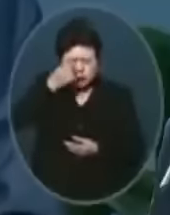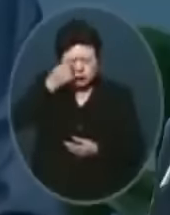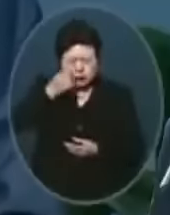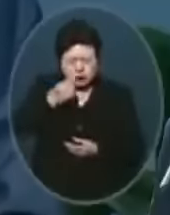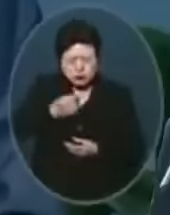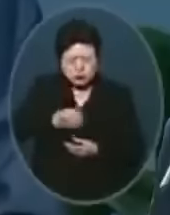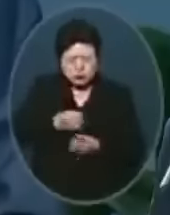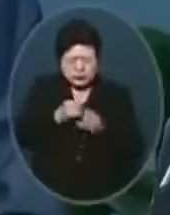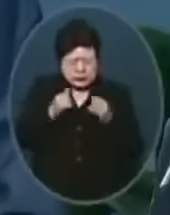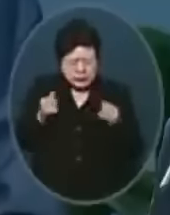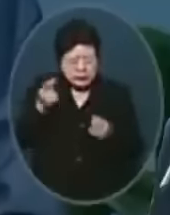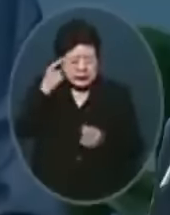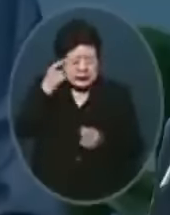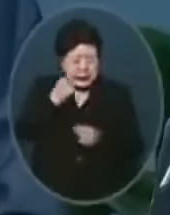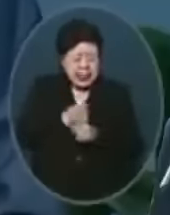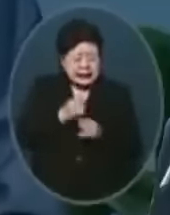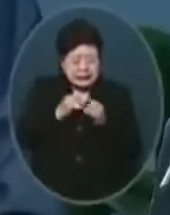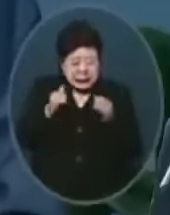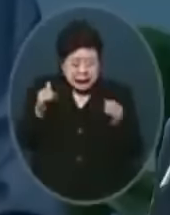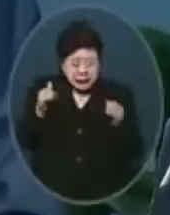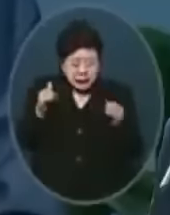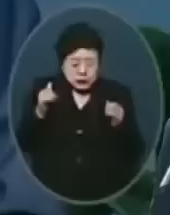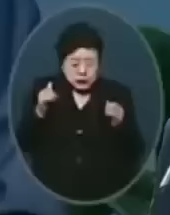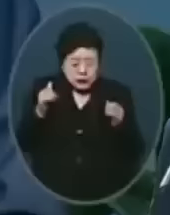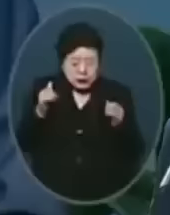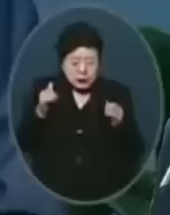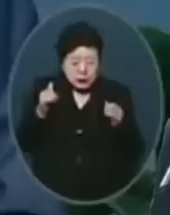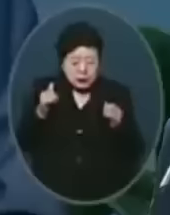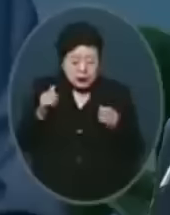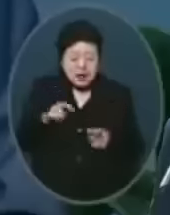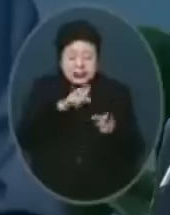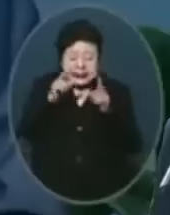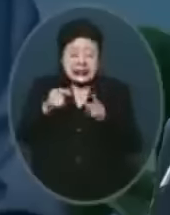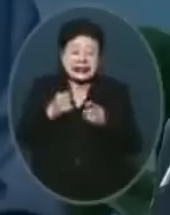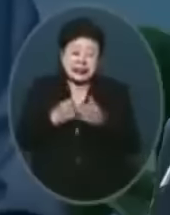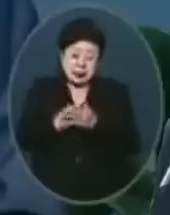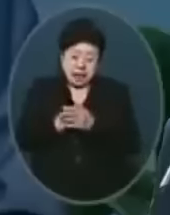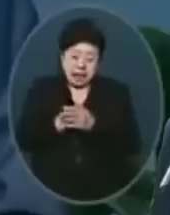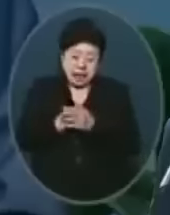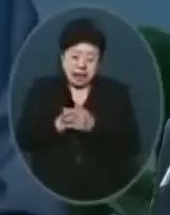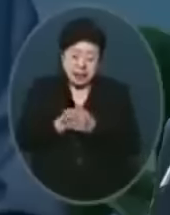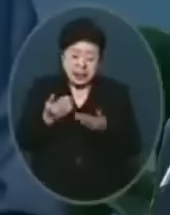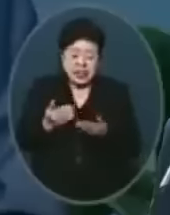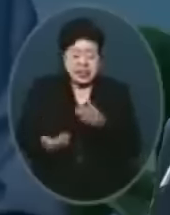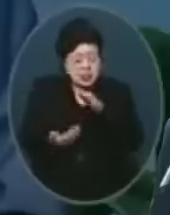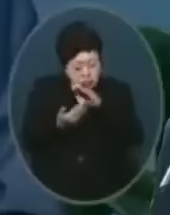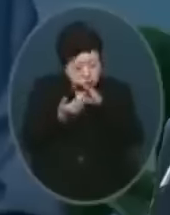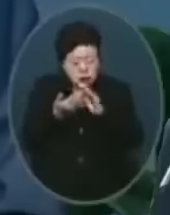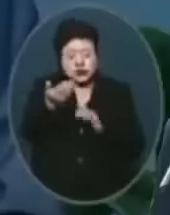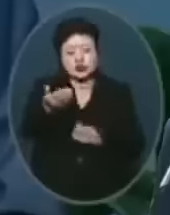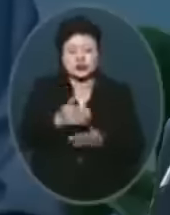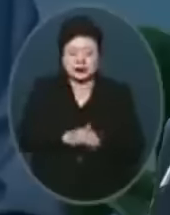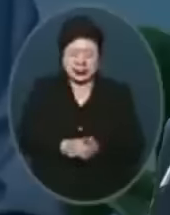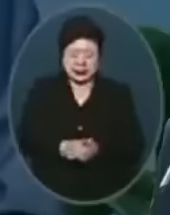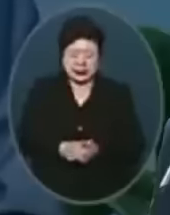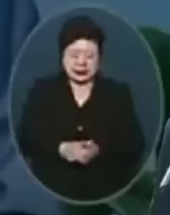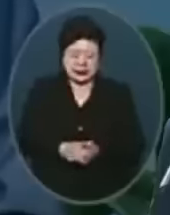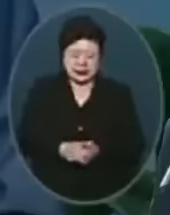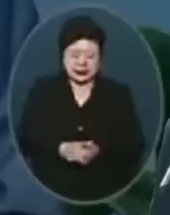꿈꾸는 사람, 생각하는 사람으로서 살았는데 이 일을 이룬 것은